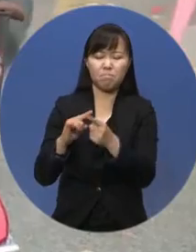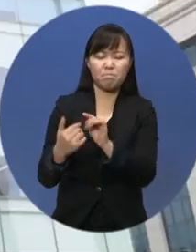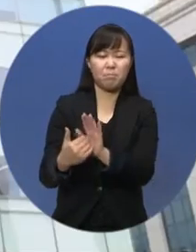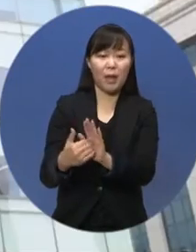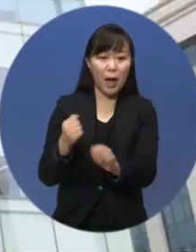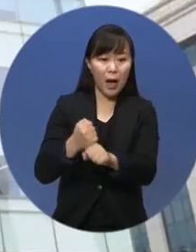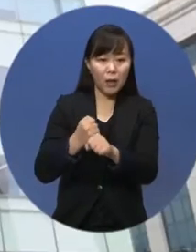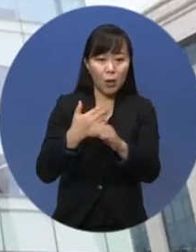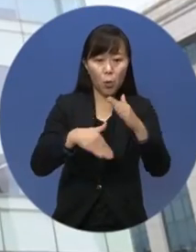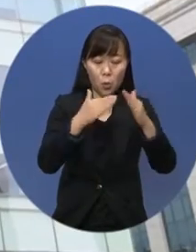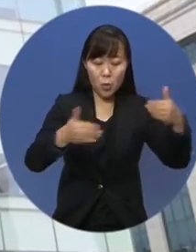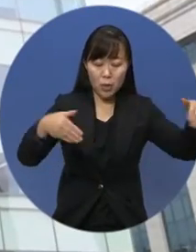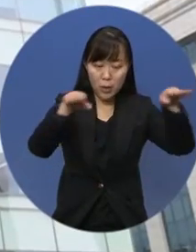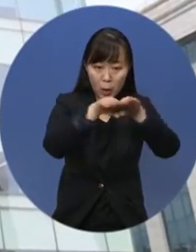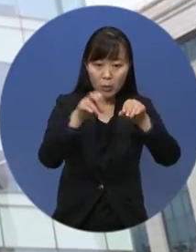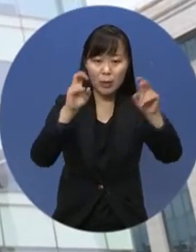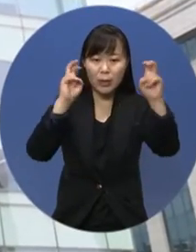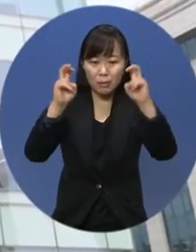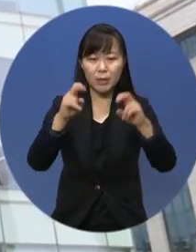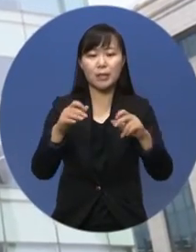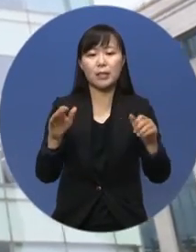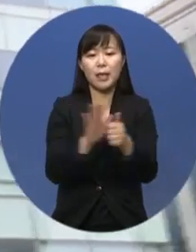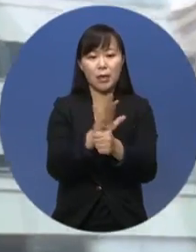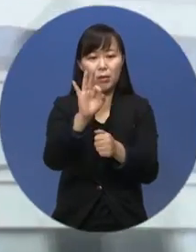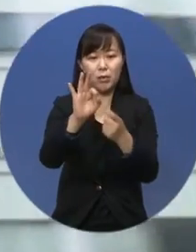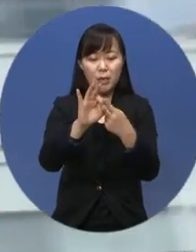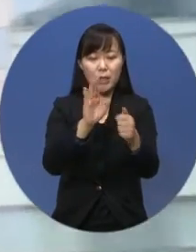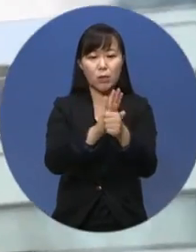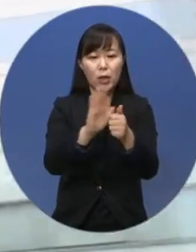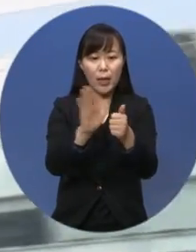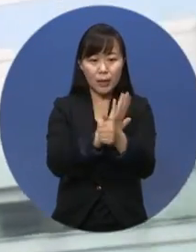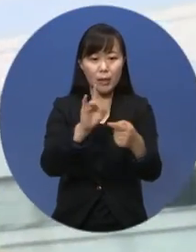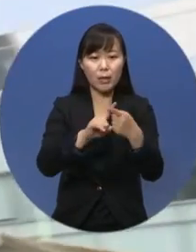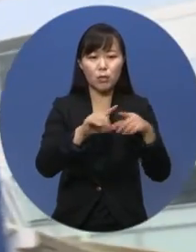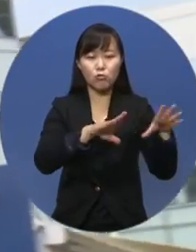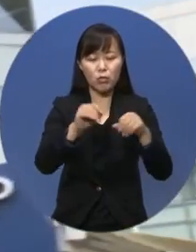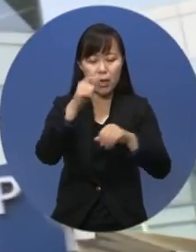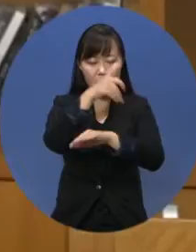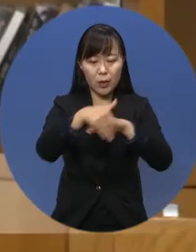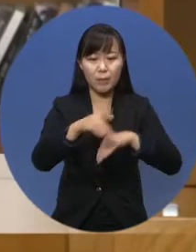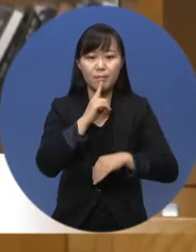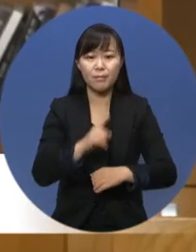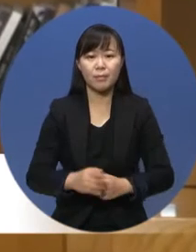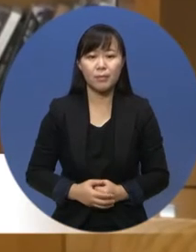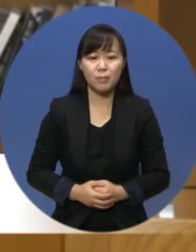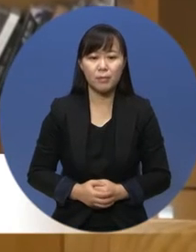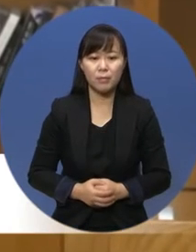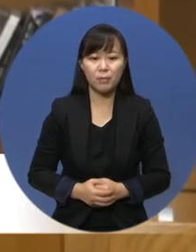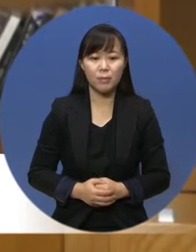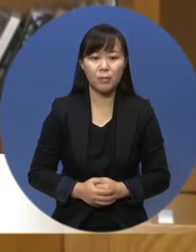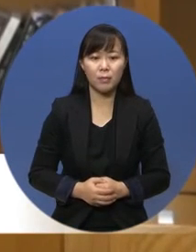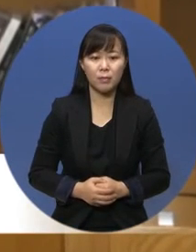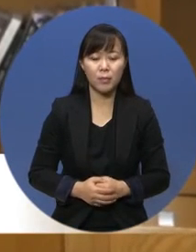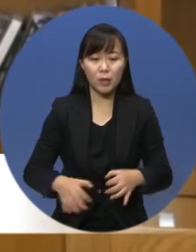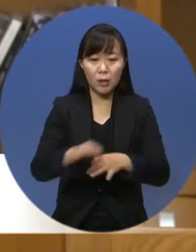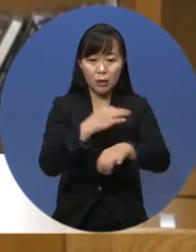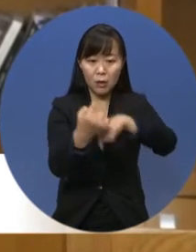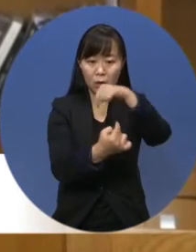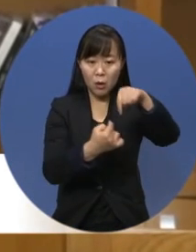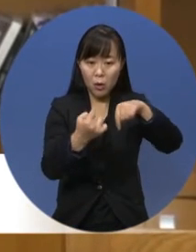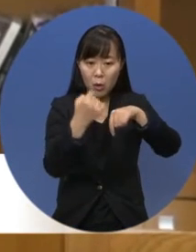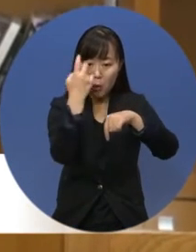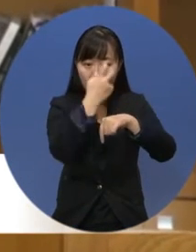공공기관과 기업체는 장려금 등 지원 혜택을 중단할 방침이라고 전하고 있습니다. 경영관리에 대한